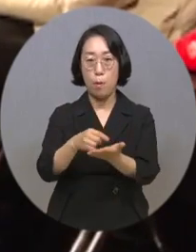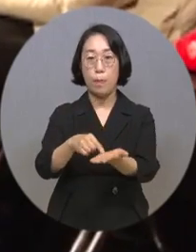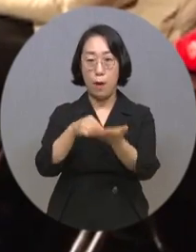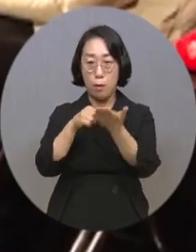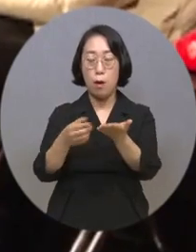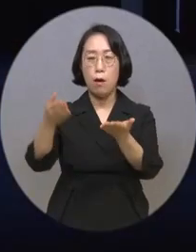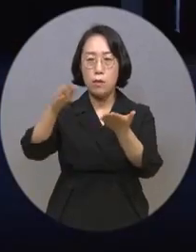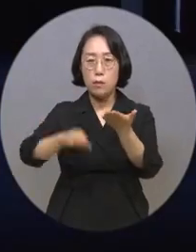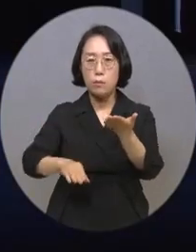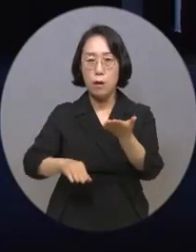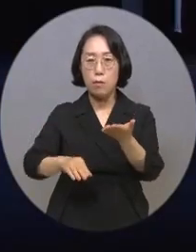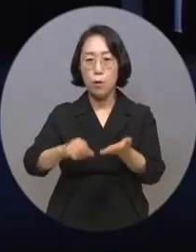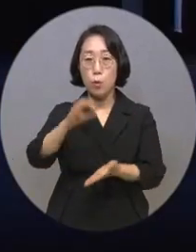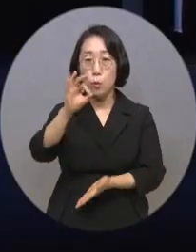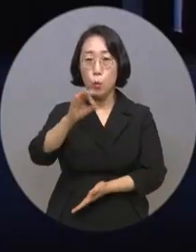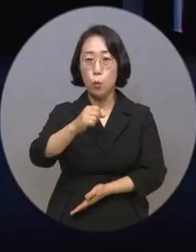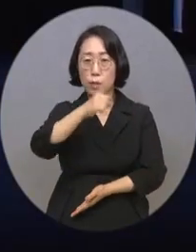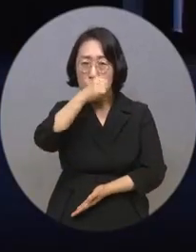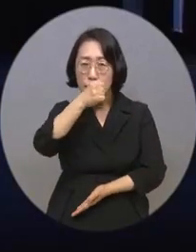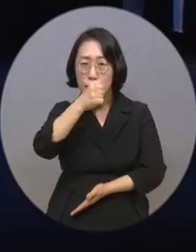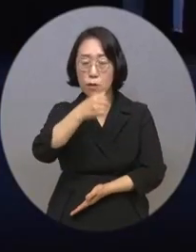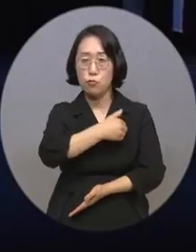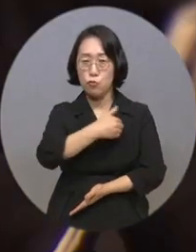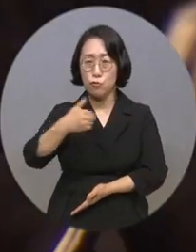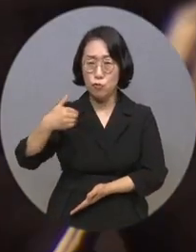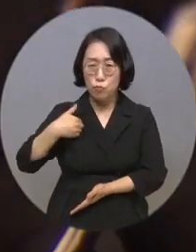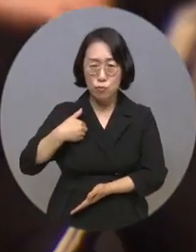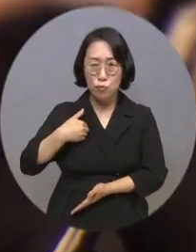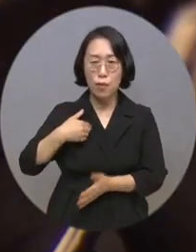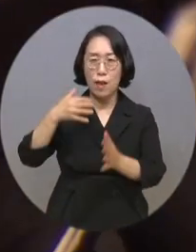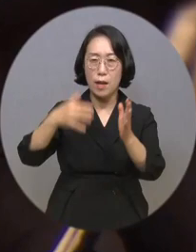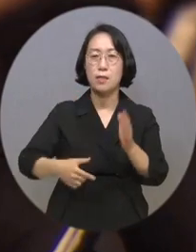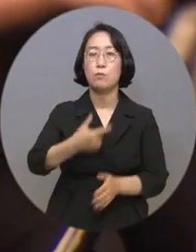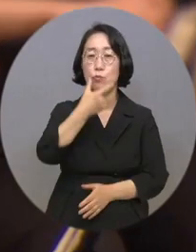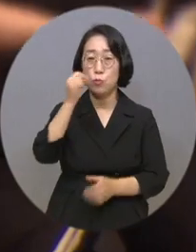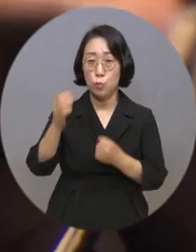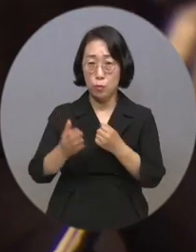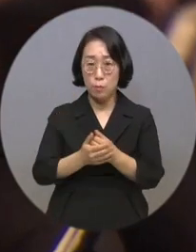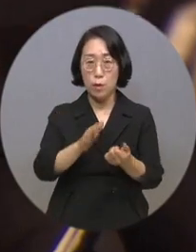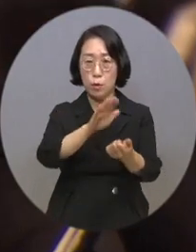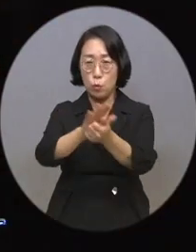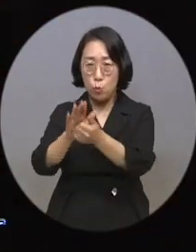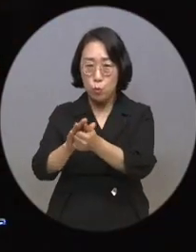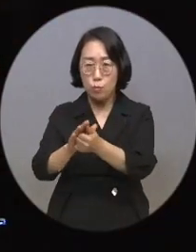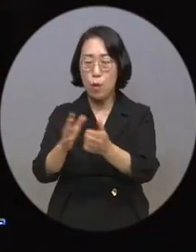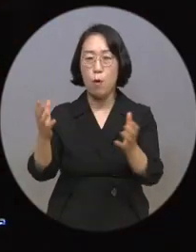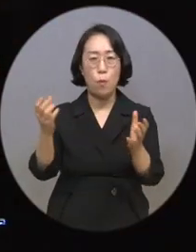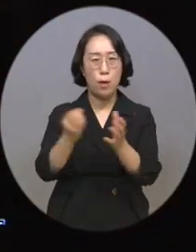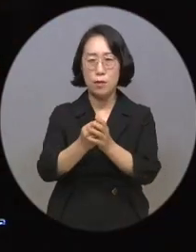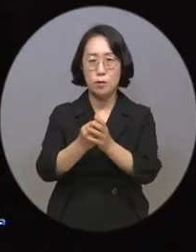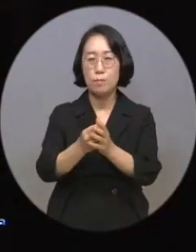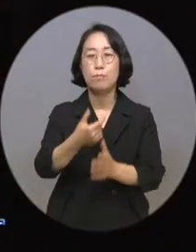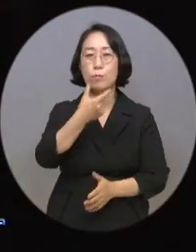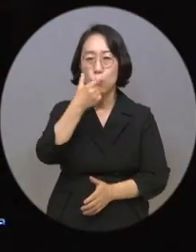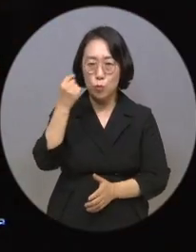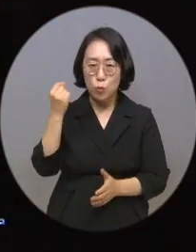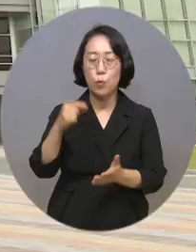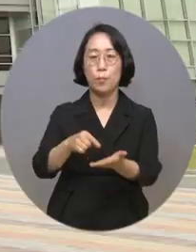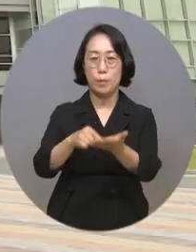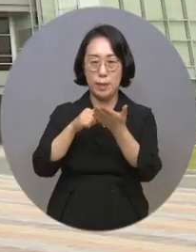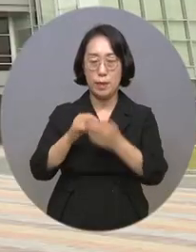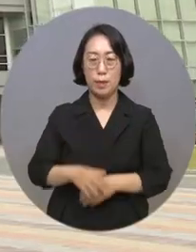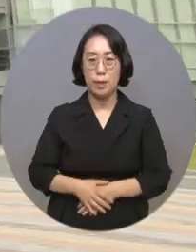하지만 충분한 예산이 확보돼 있지 않아 현장에서 느끼는 실효성이 떨어진다는 우려가 제기되어 왔습니다